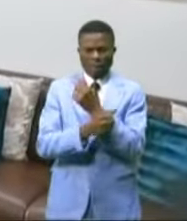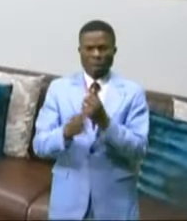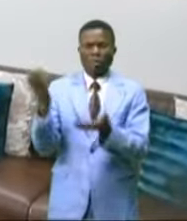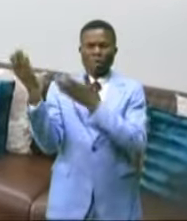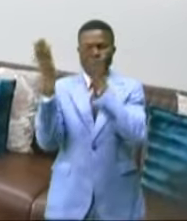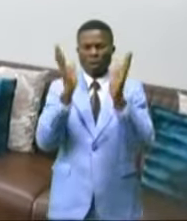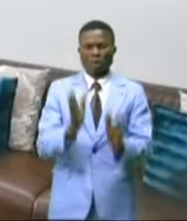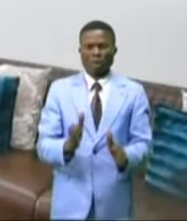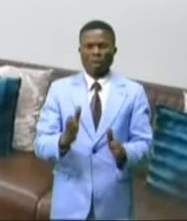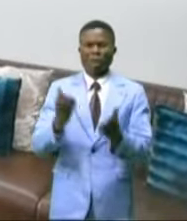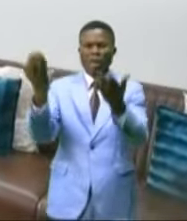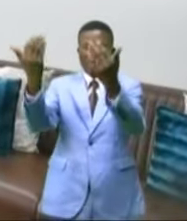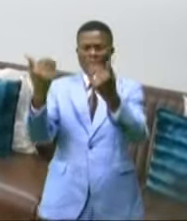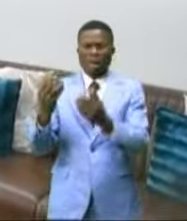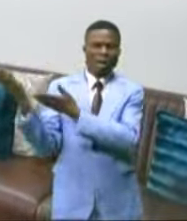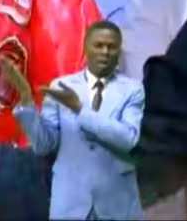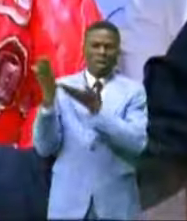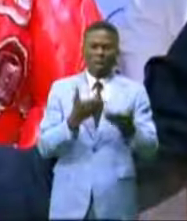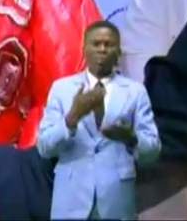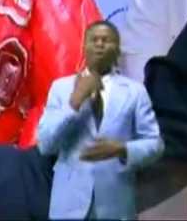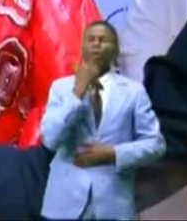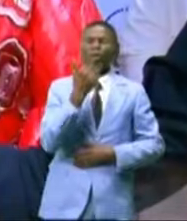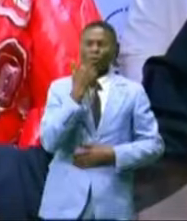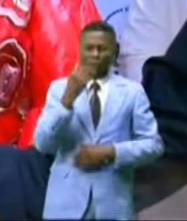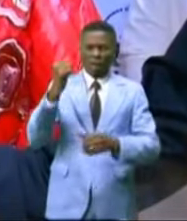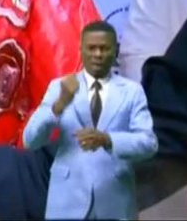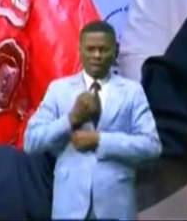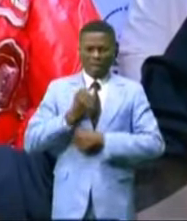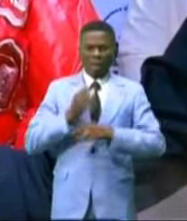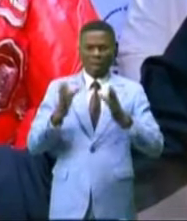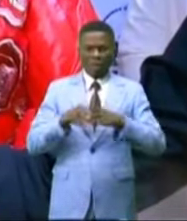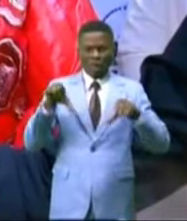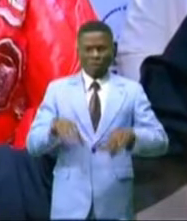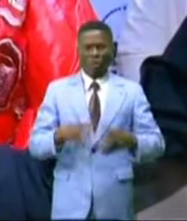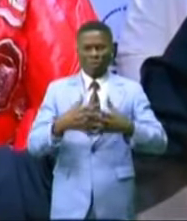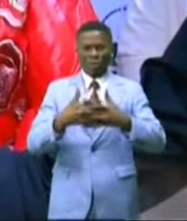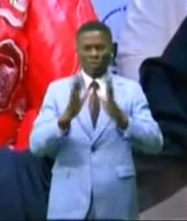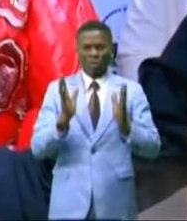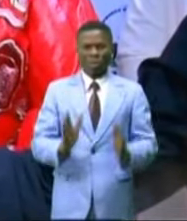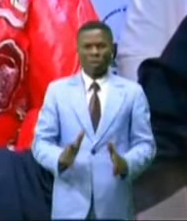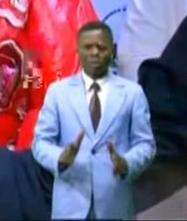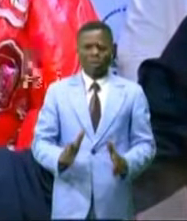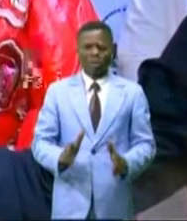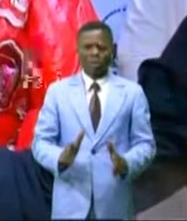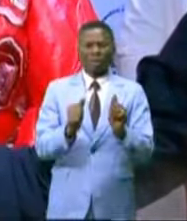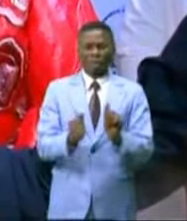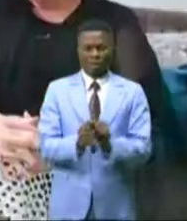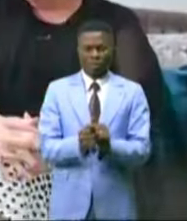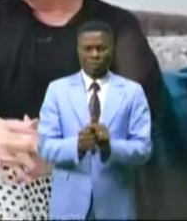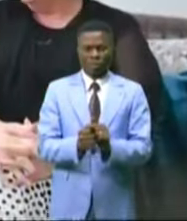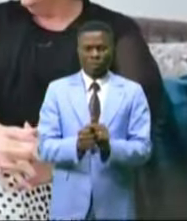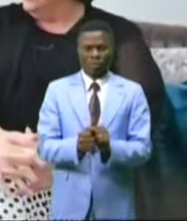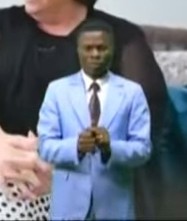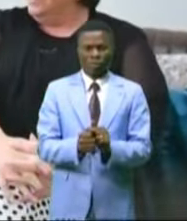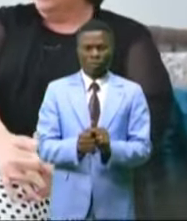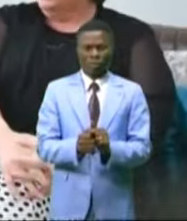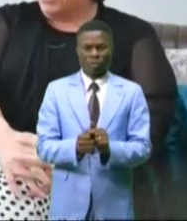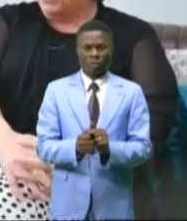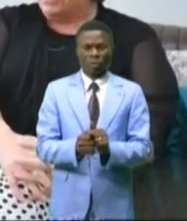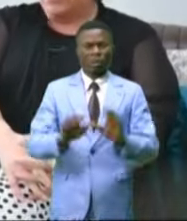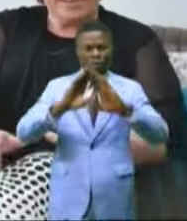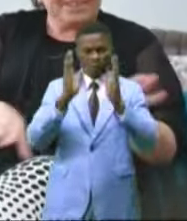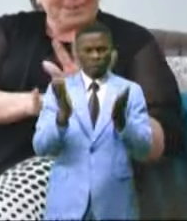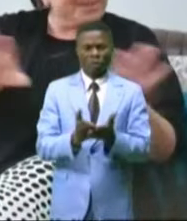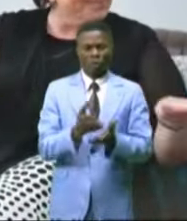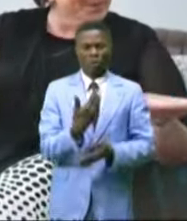d'investiss entre le Canada et la RDC comme comme partenaire partenaire à part égal de de tout ce qui est